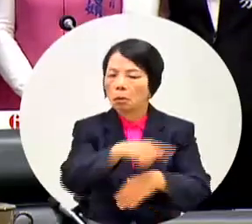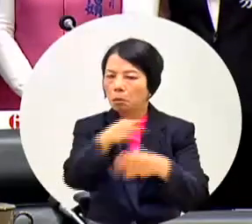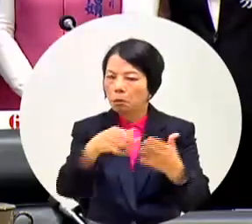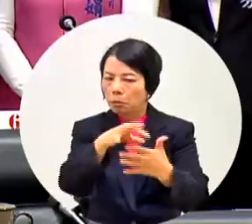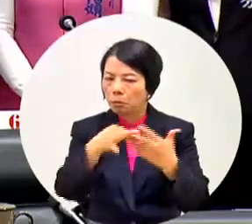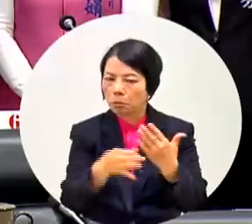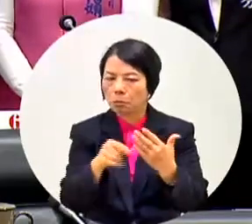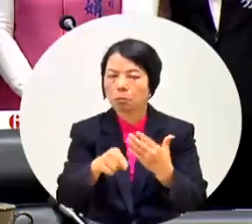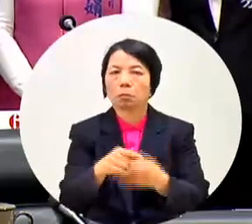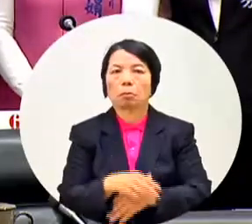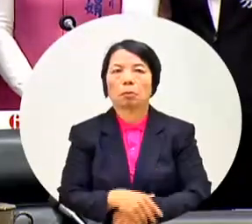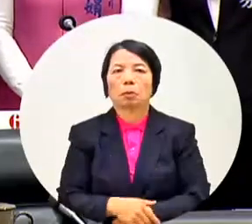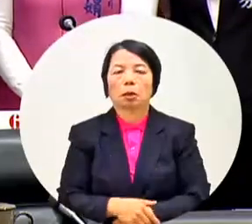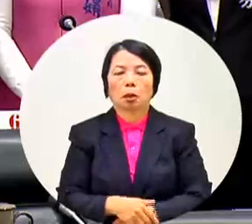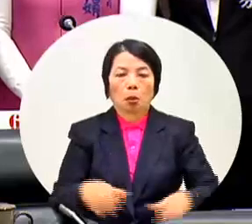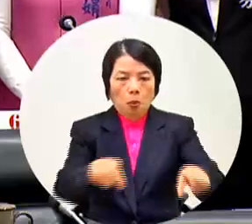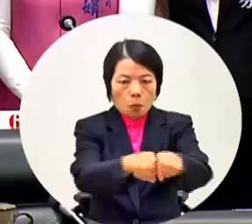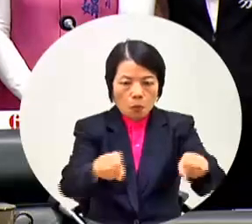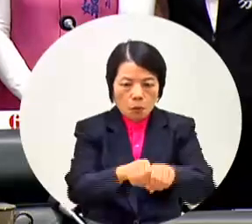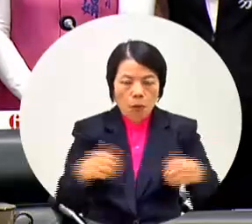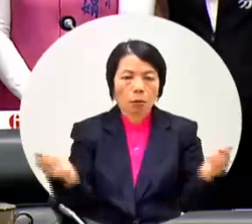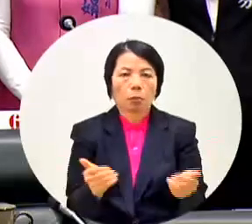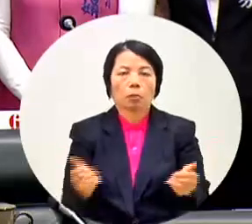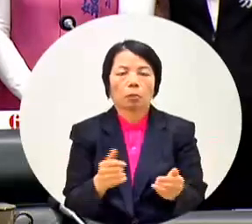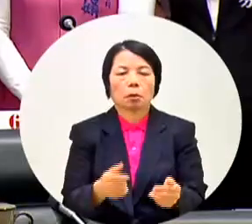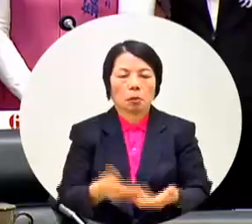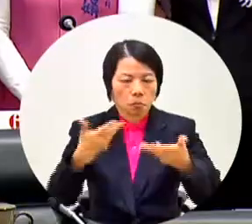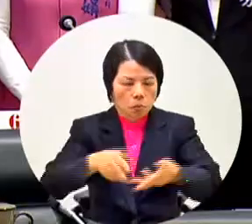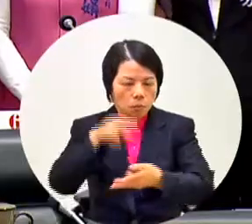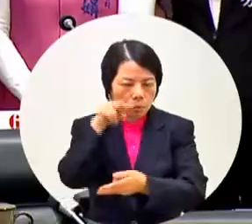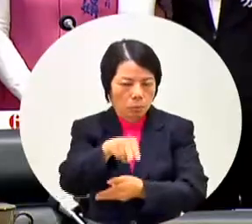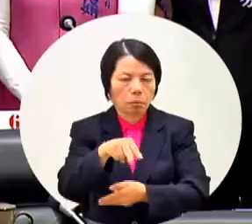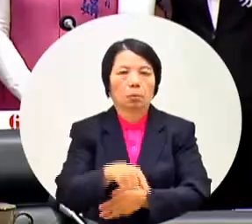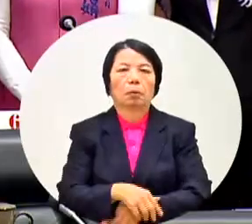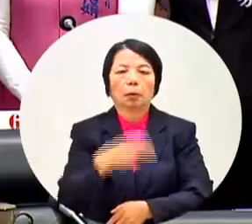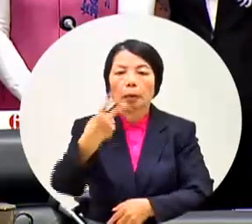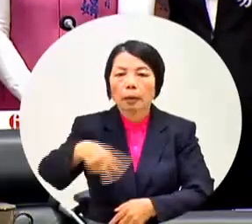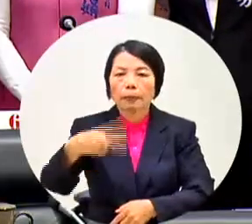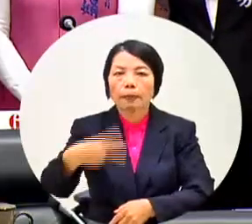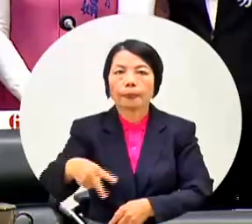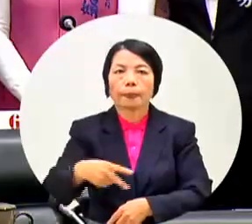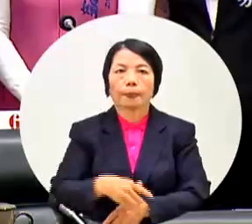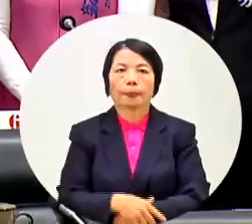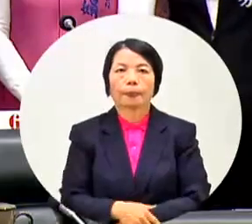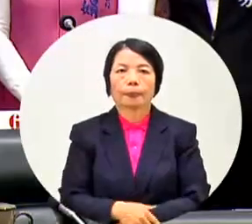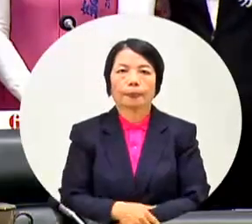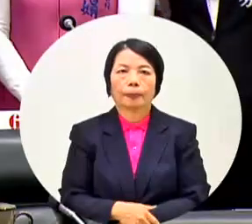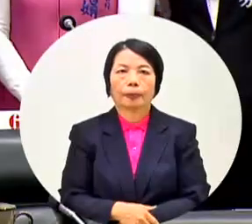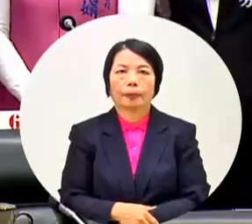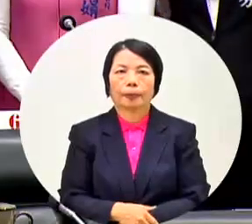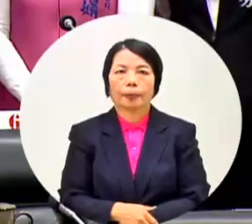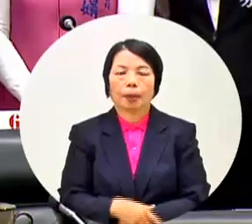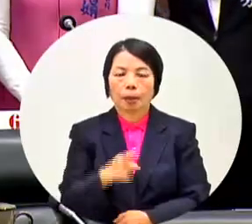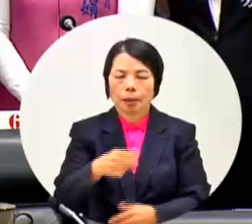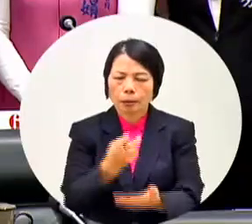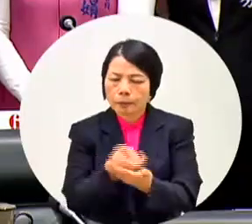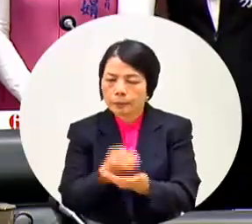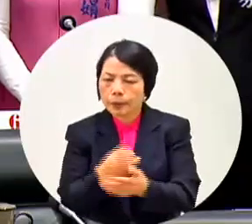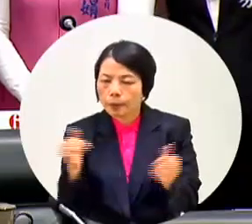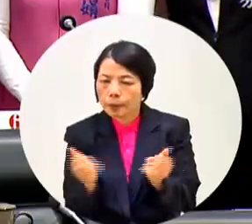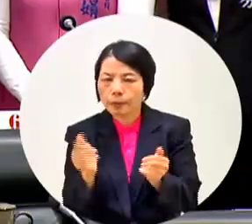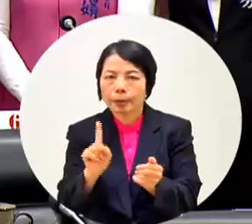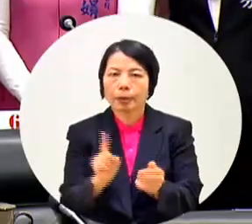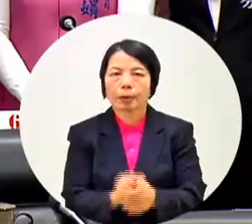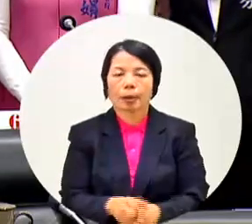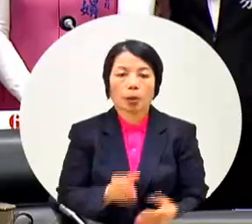问题请你重视，还有这个严肃的问题，除了是图资以外，还有一个是